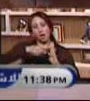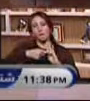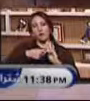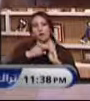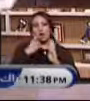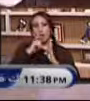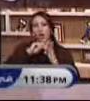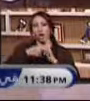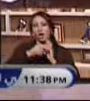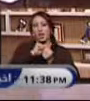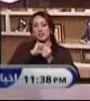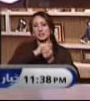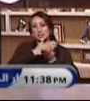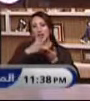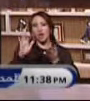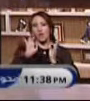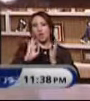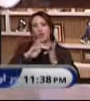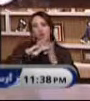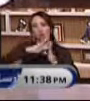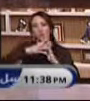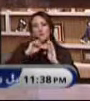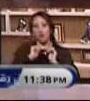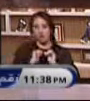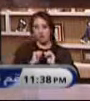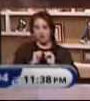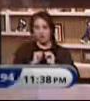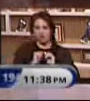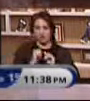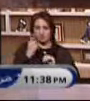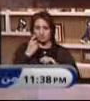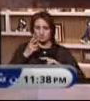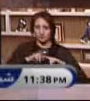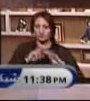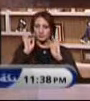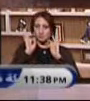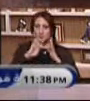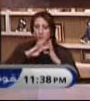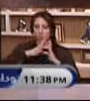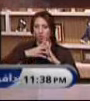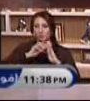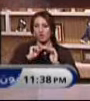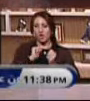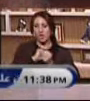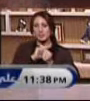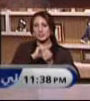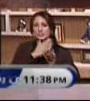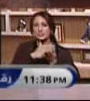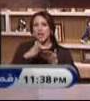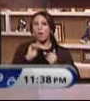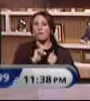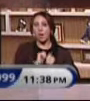مؤمنا إلا خطأ. طب قتلوا خطا يعني اذا مفيش قتل يعني ربنا